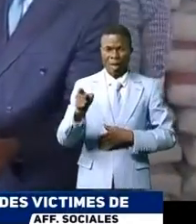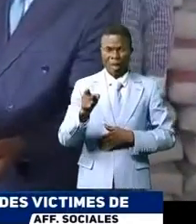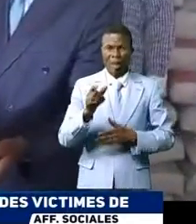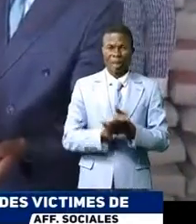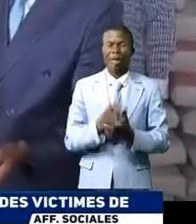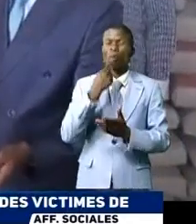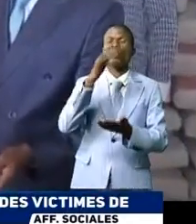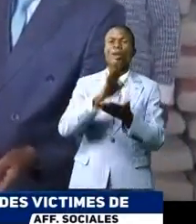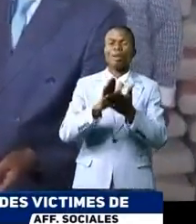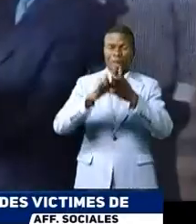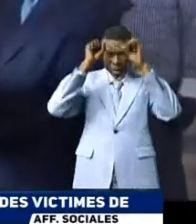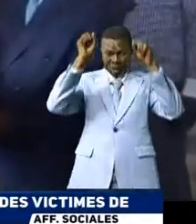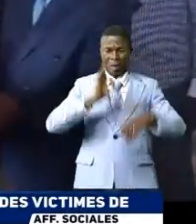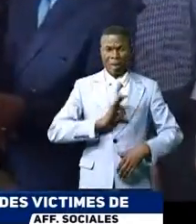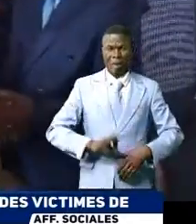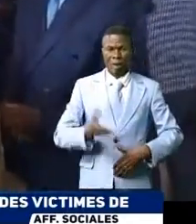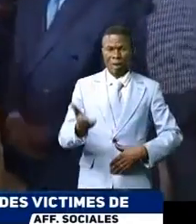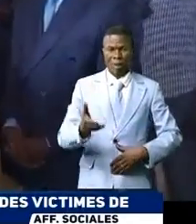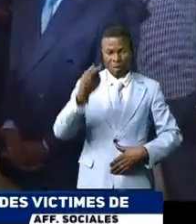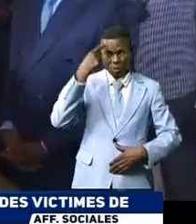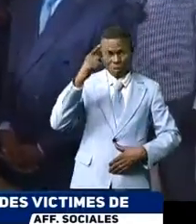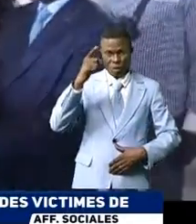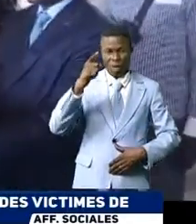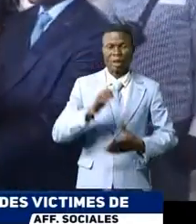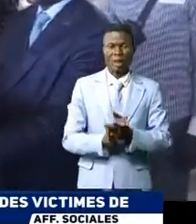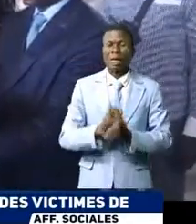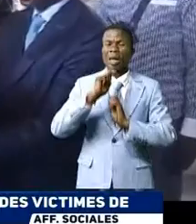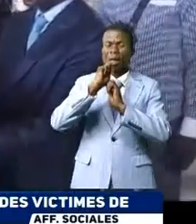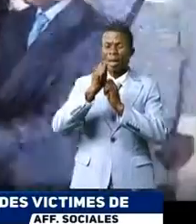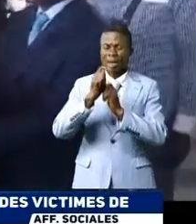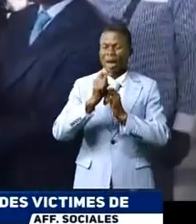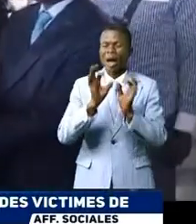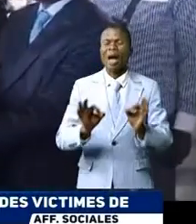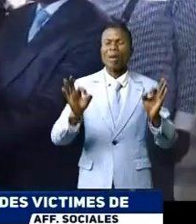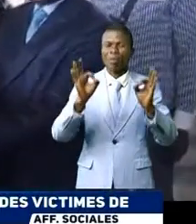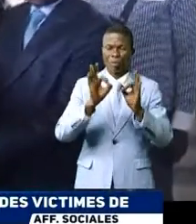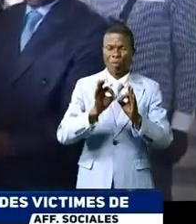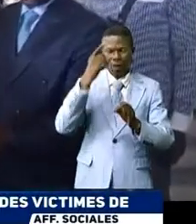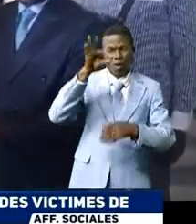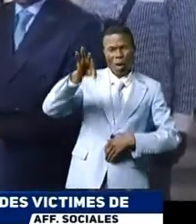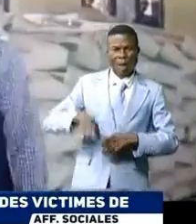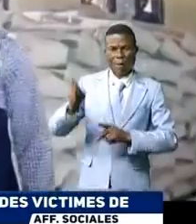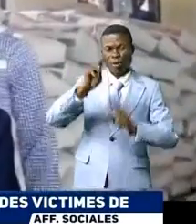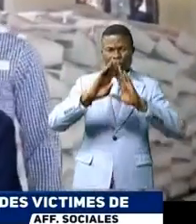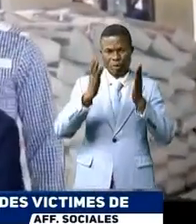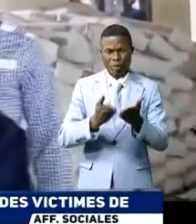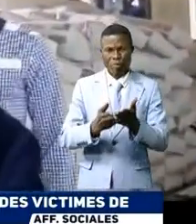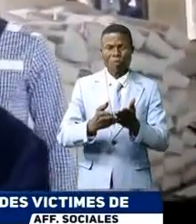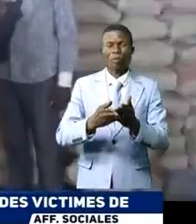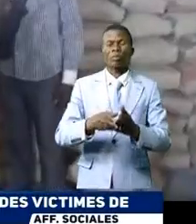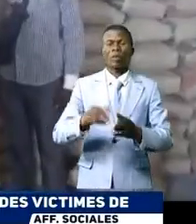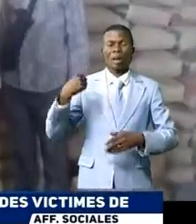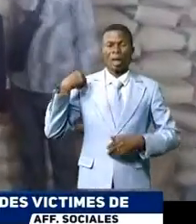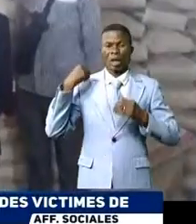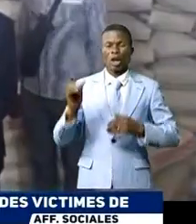a remercié le chef de l'État Félix Antoine Tshisekedi Tshilombo pour ses gestes salutaires en faveur de sa population. Le chef de